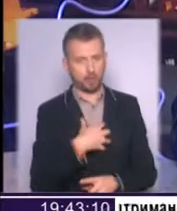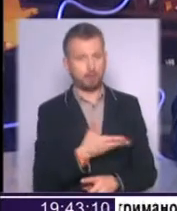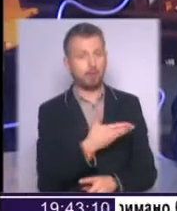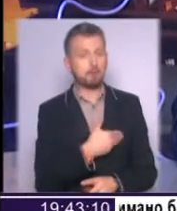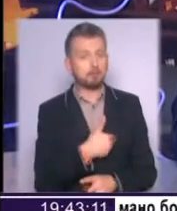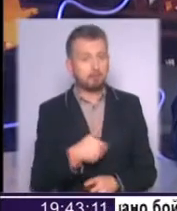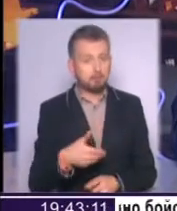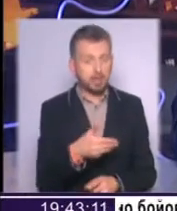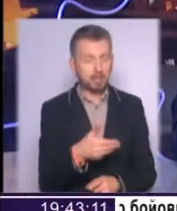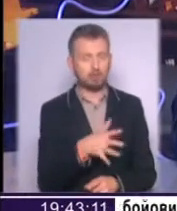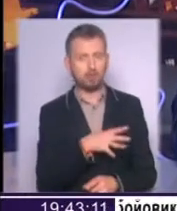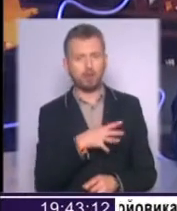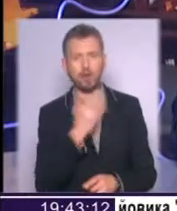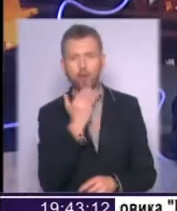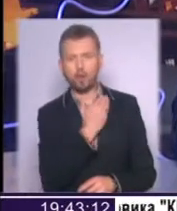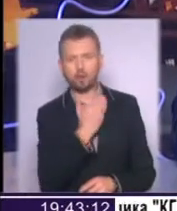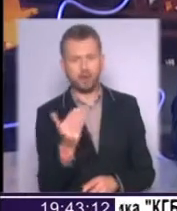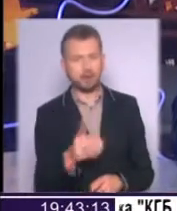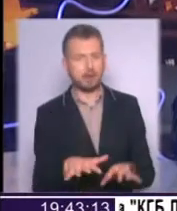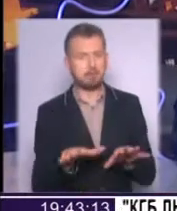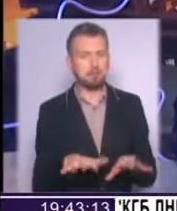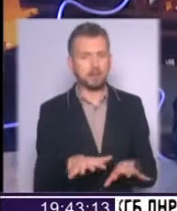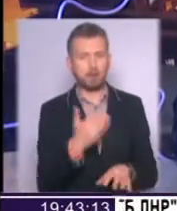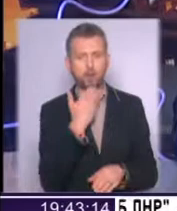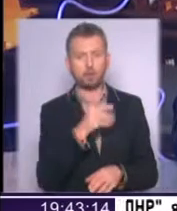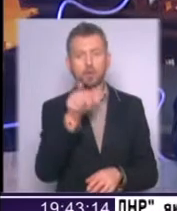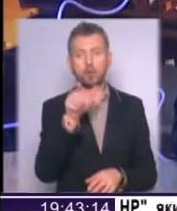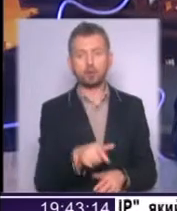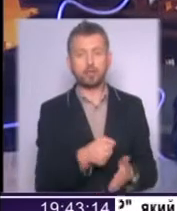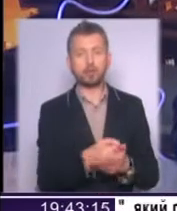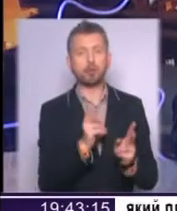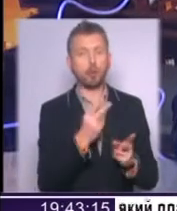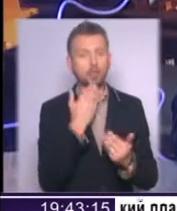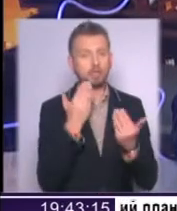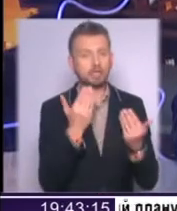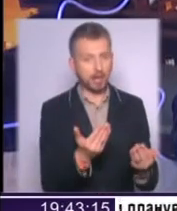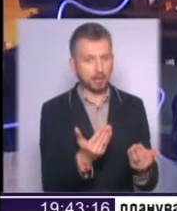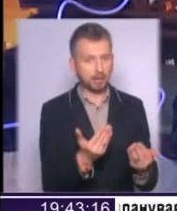просто останнє місце, остання людина, до якої звертається